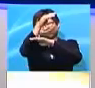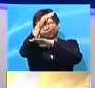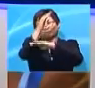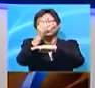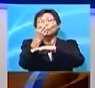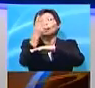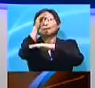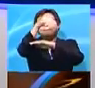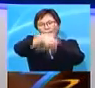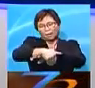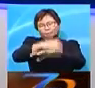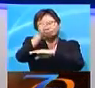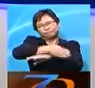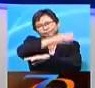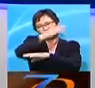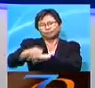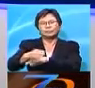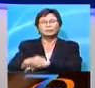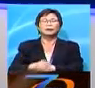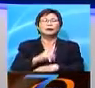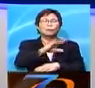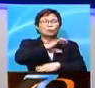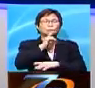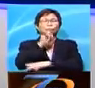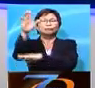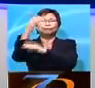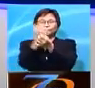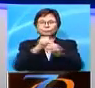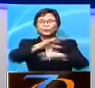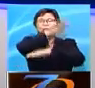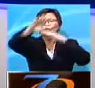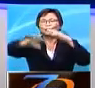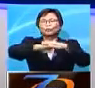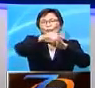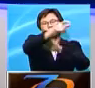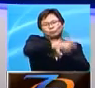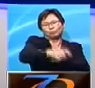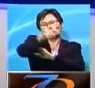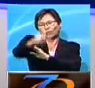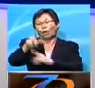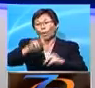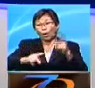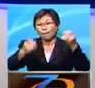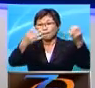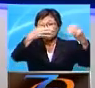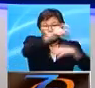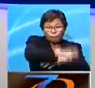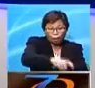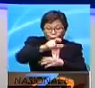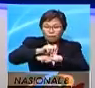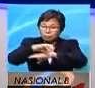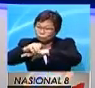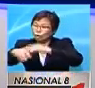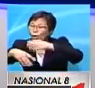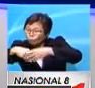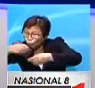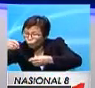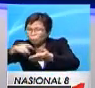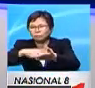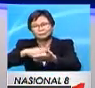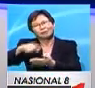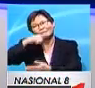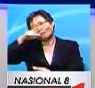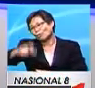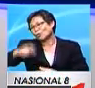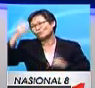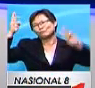ini polis juga telah memberi jaminan keselamatan kepada semua pengundi orang ramai dinasihatkan untuk keluar mengundi dan tidak